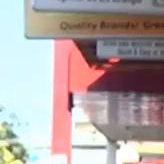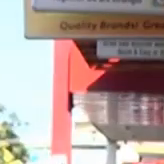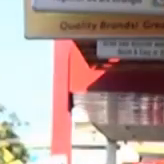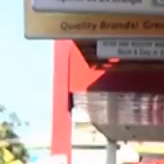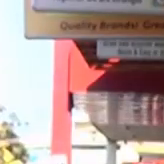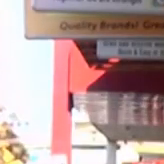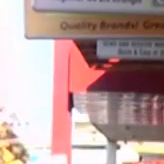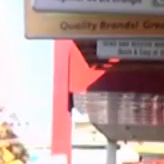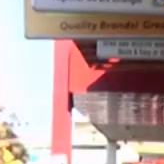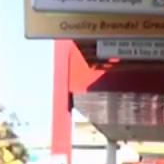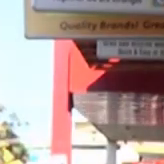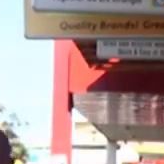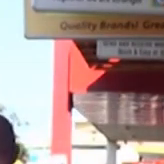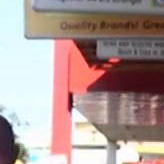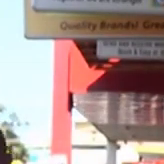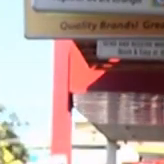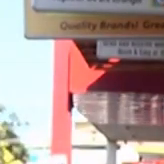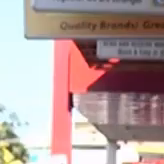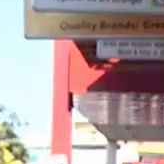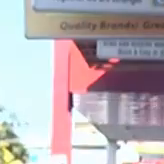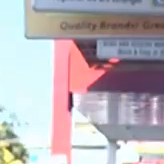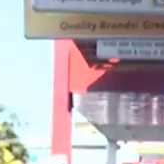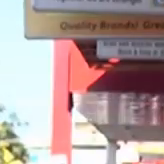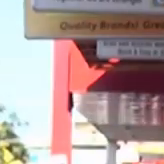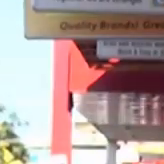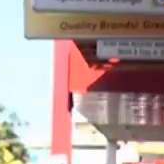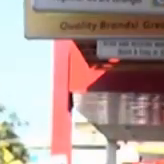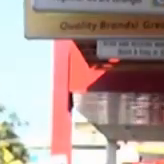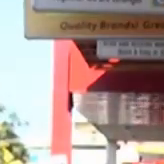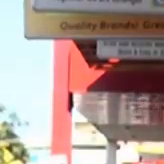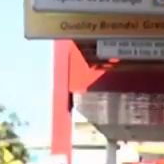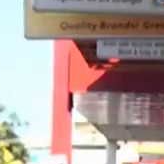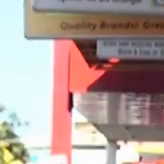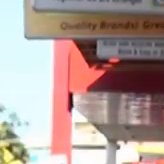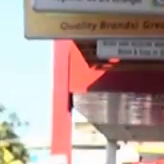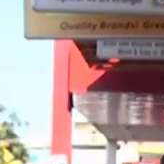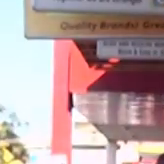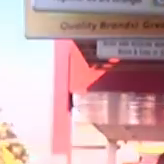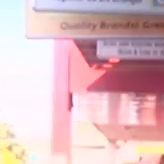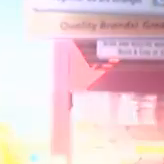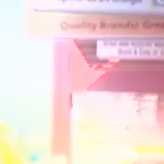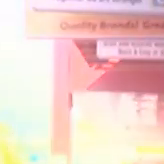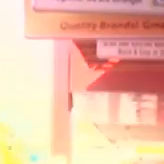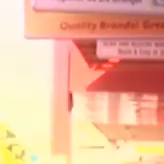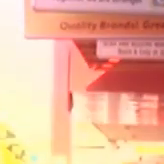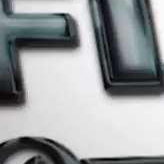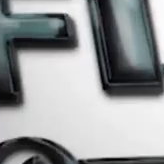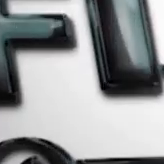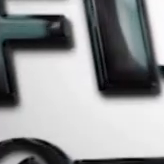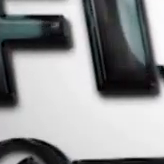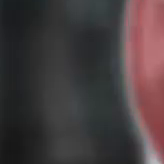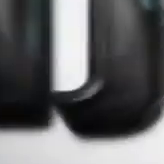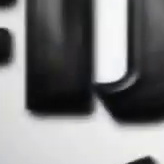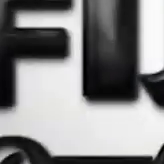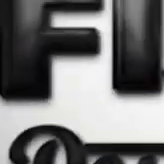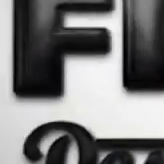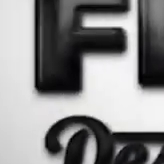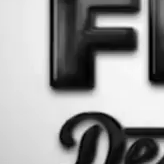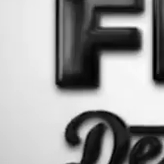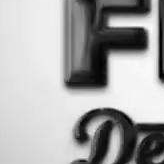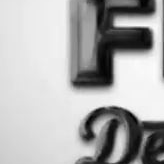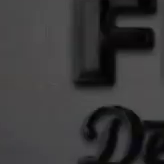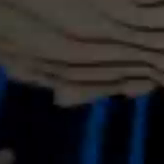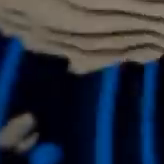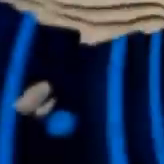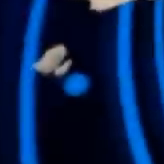मैं तो दिल्ली में रहता हूँ और रेडियो फीजी रोज सुनता हूँ. रेडियो फीजी 2